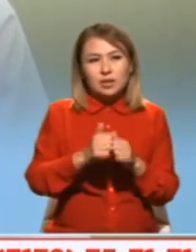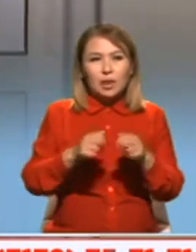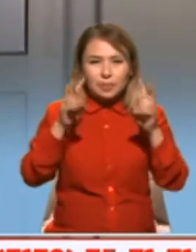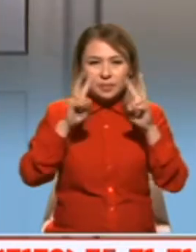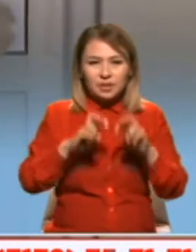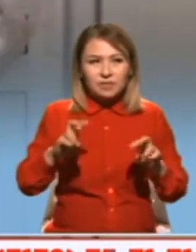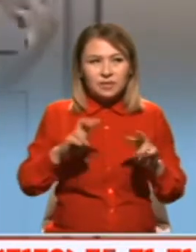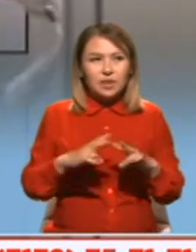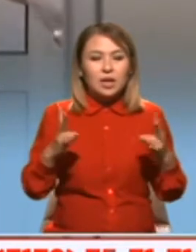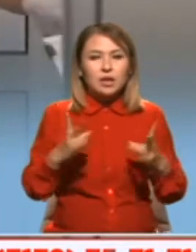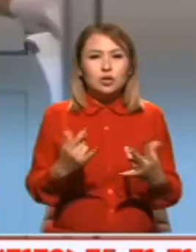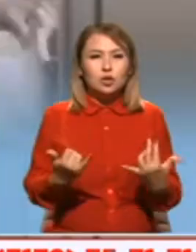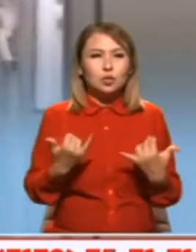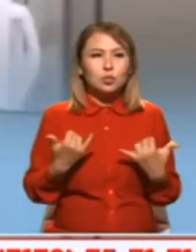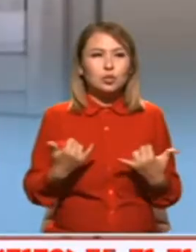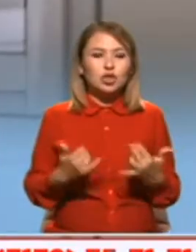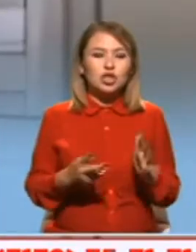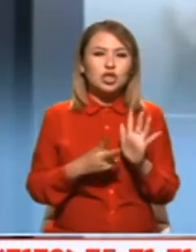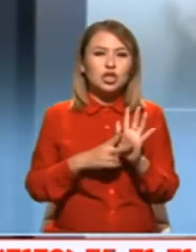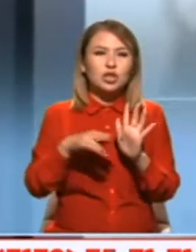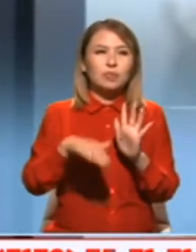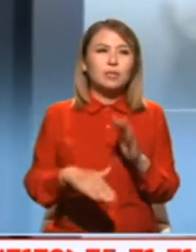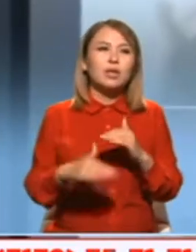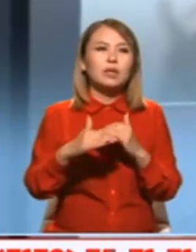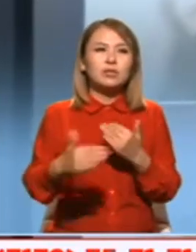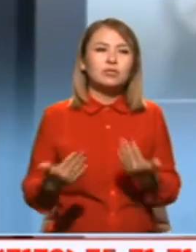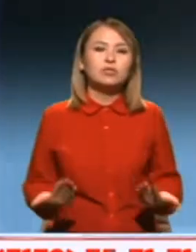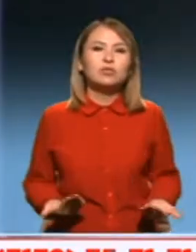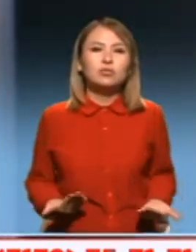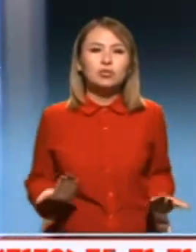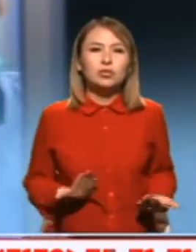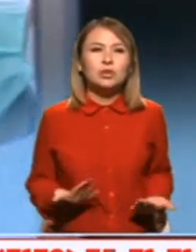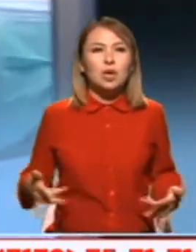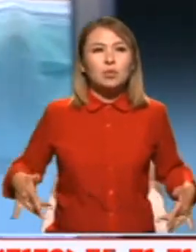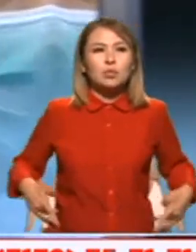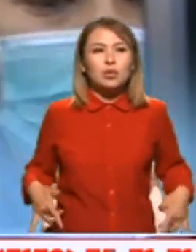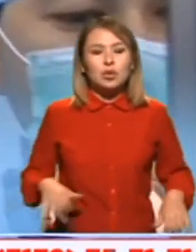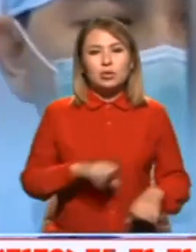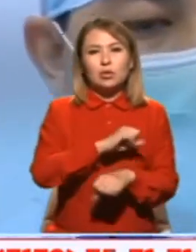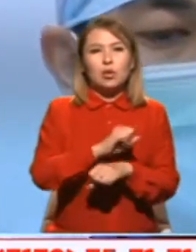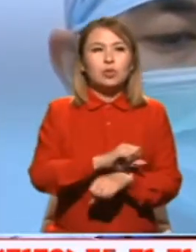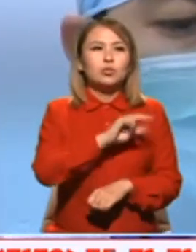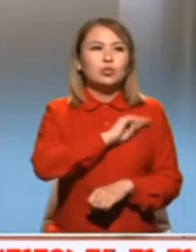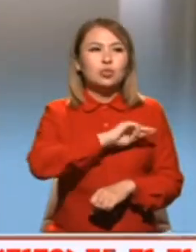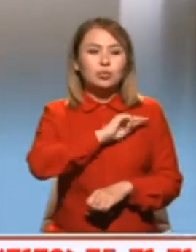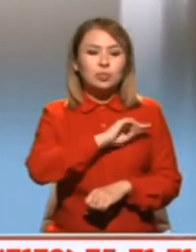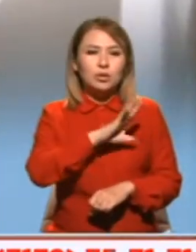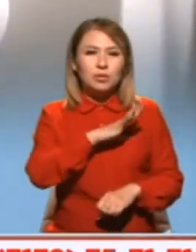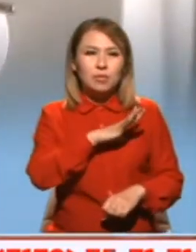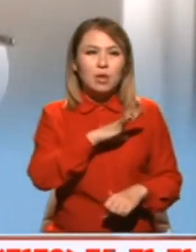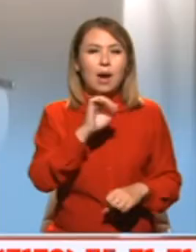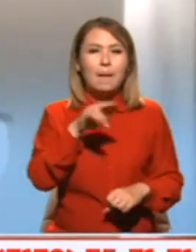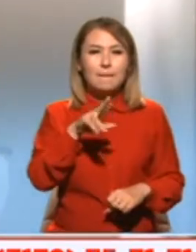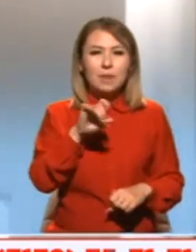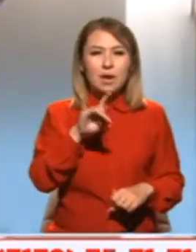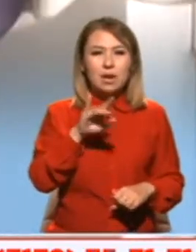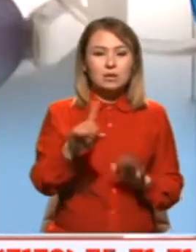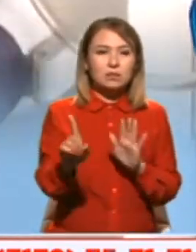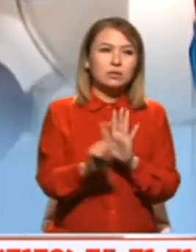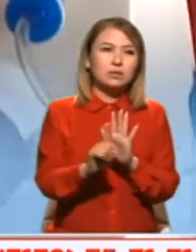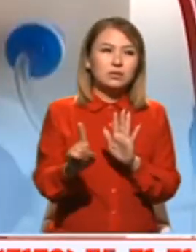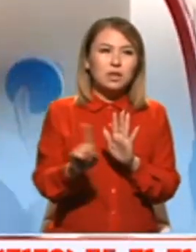керек. Бүгінде еліміздің 7000-нан астам тұрғыны бүйректің жұмысы тоқтауы салдарынан жасанды бүйрек аппаратының көмегіне зәру.